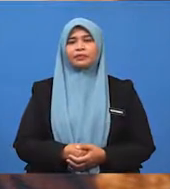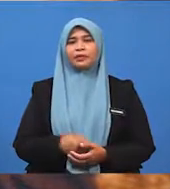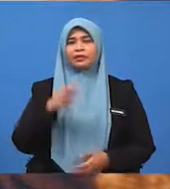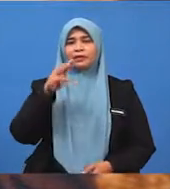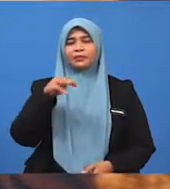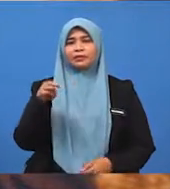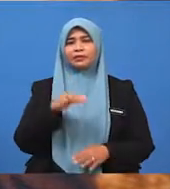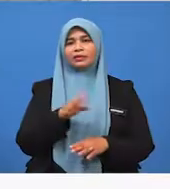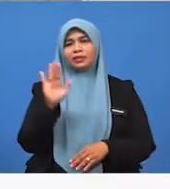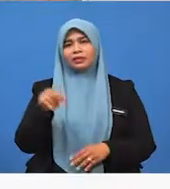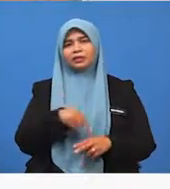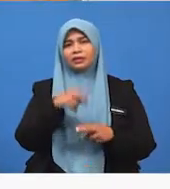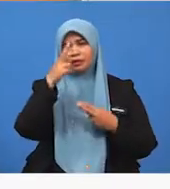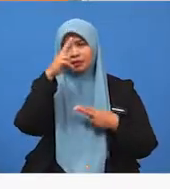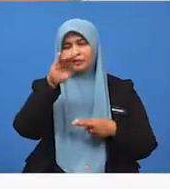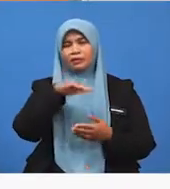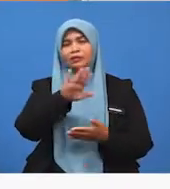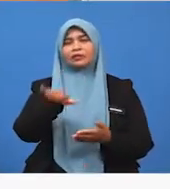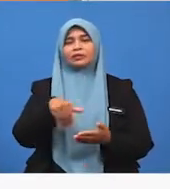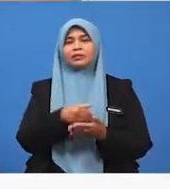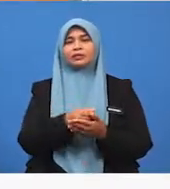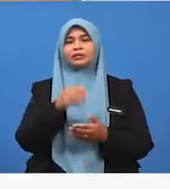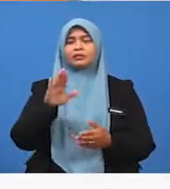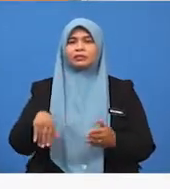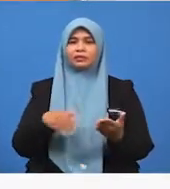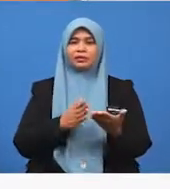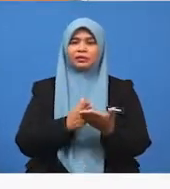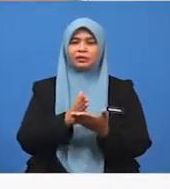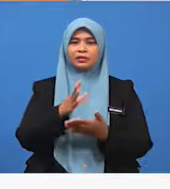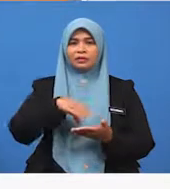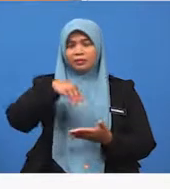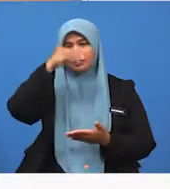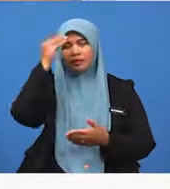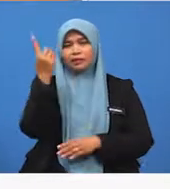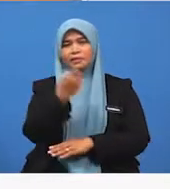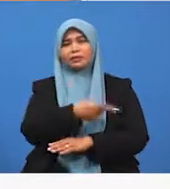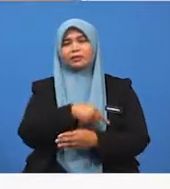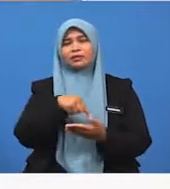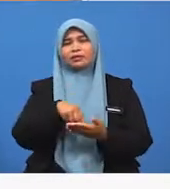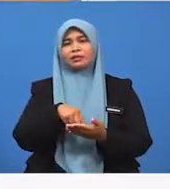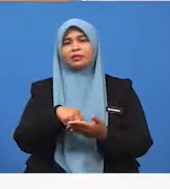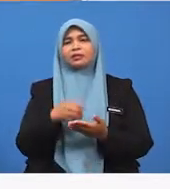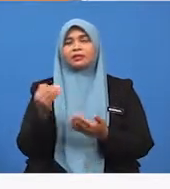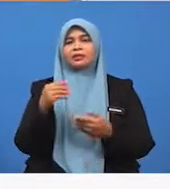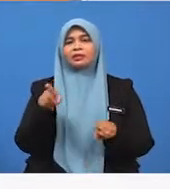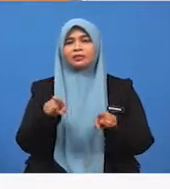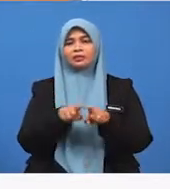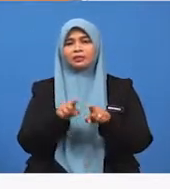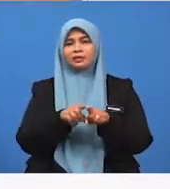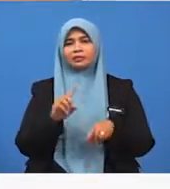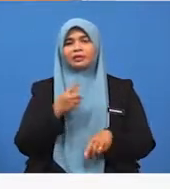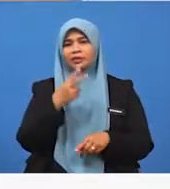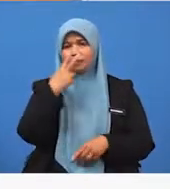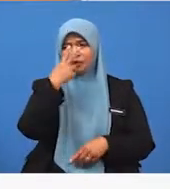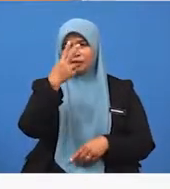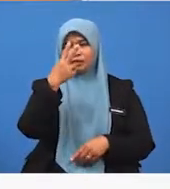Murid-murid yang dihormati sekalian, sebelum kita meneruskan pembelajaran hari ini, marilah kita bersama-sama